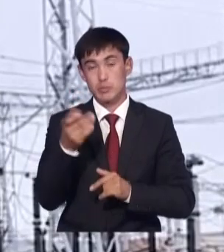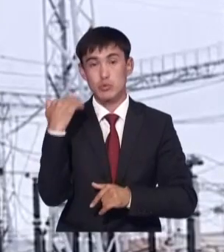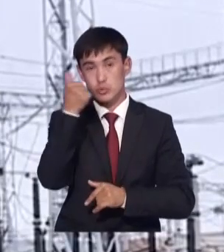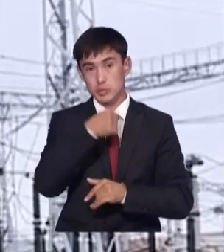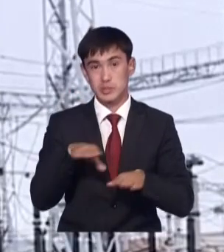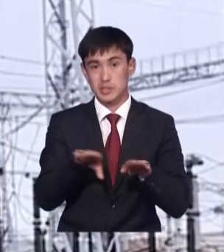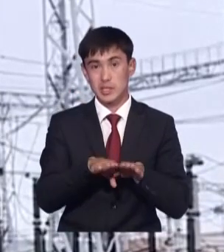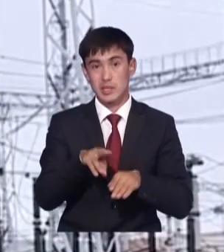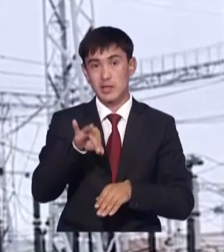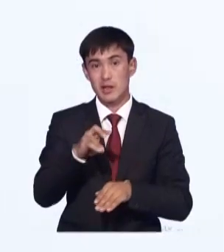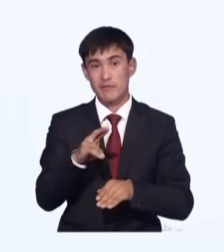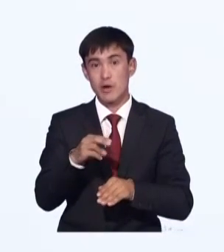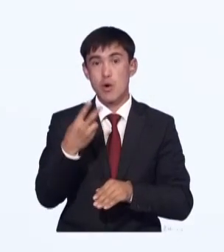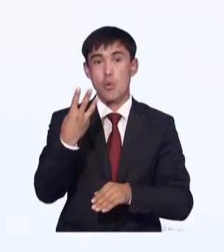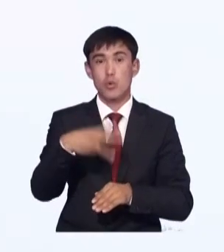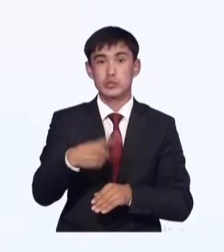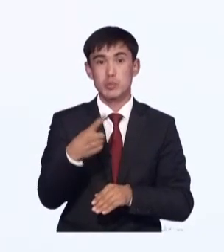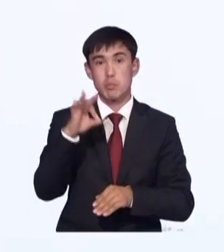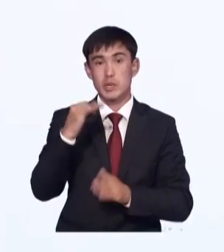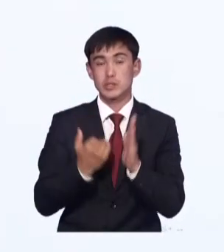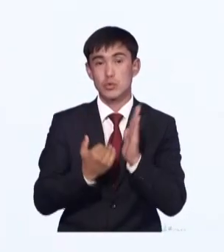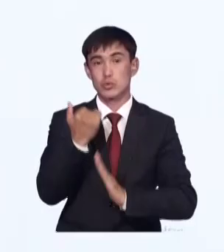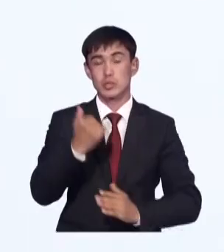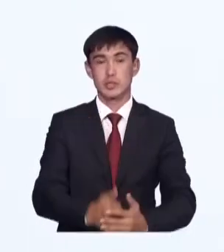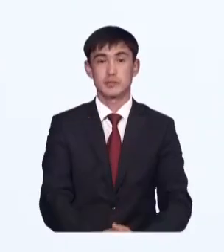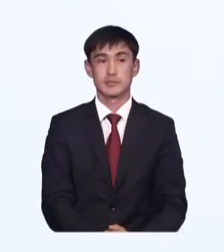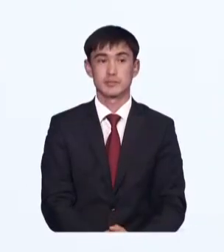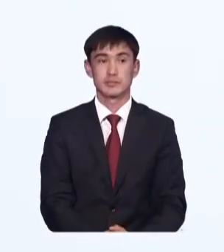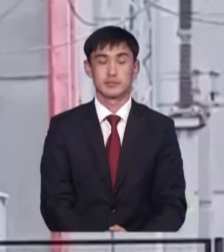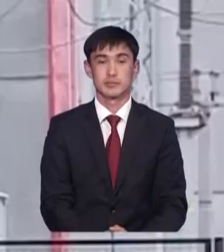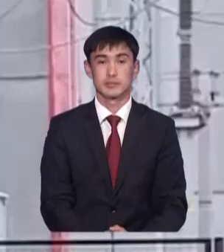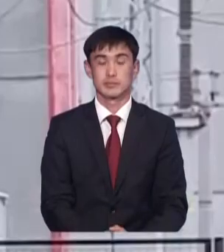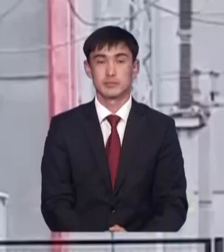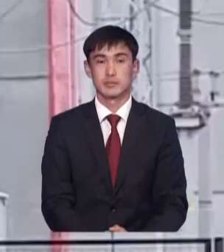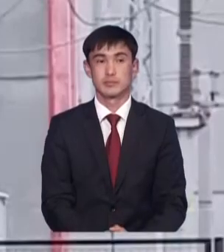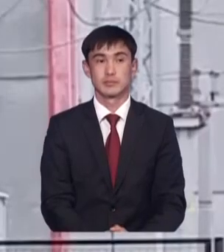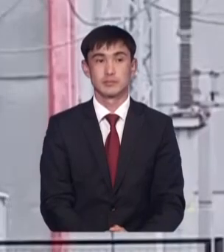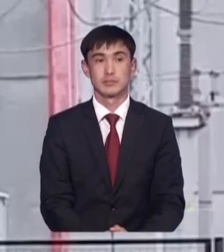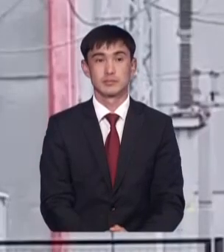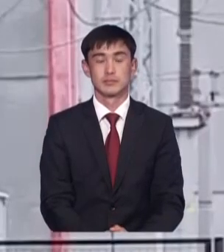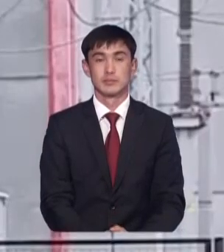жылмен салыстырғанда тариф онсыз да 31%-ға көтерілген.